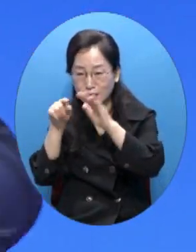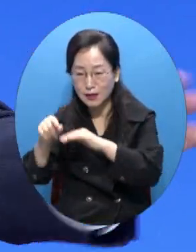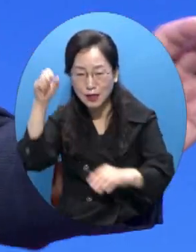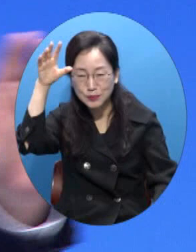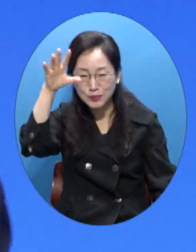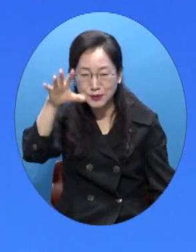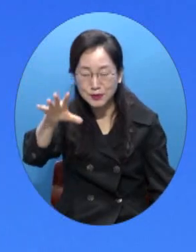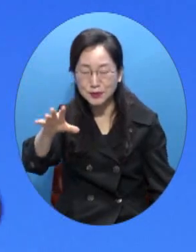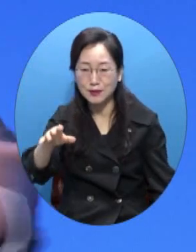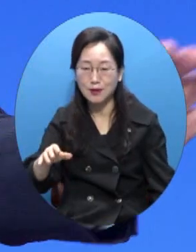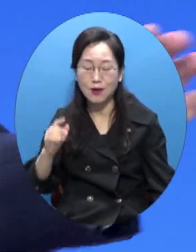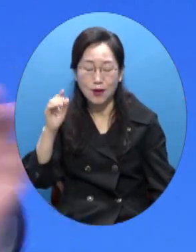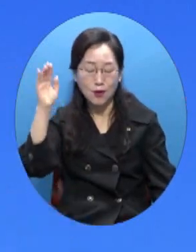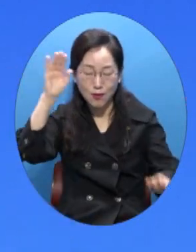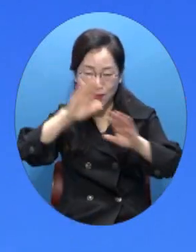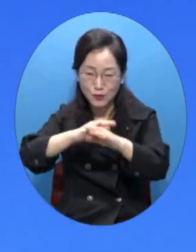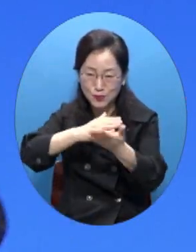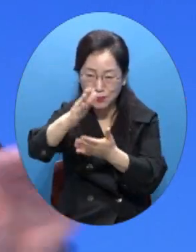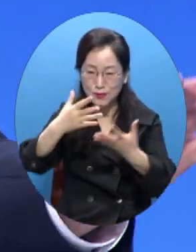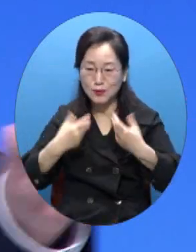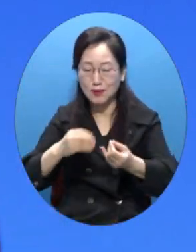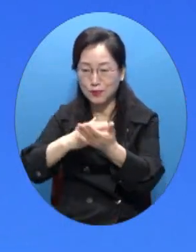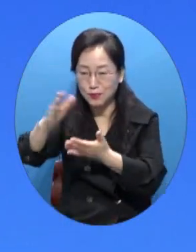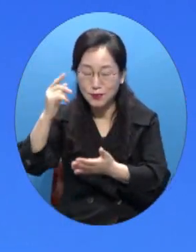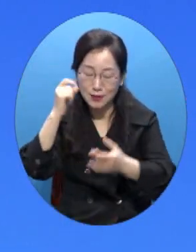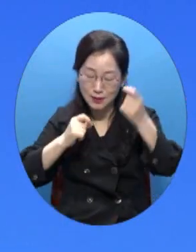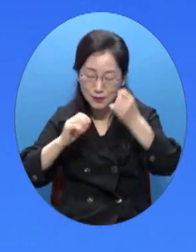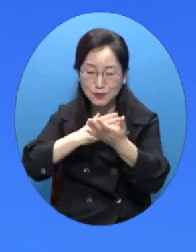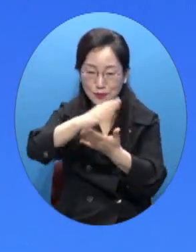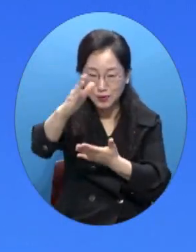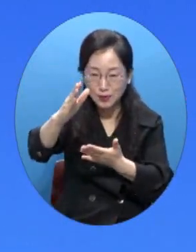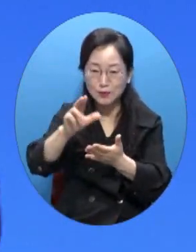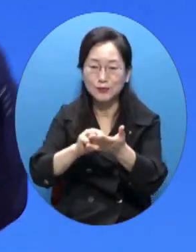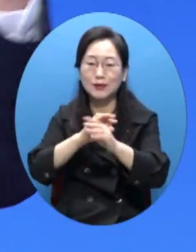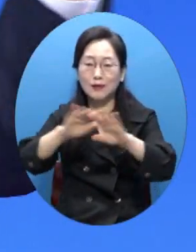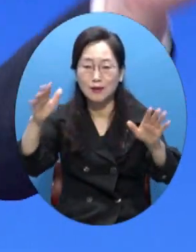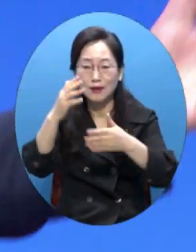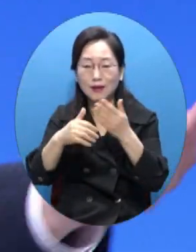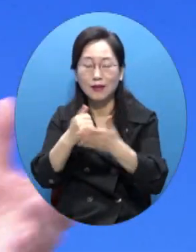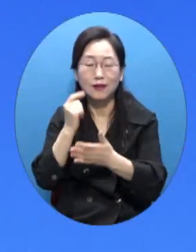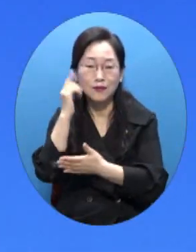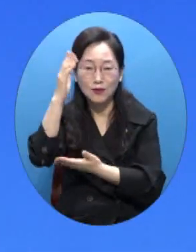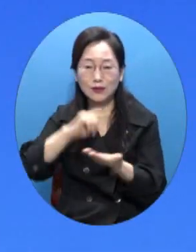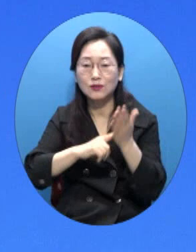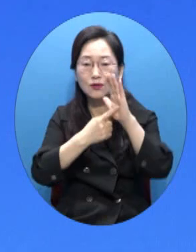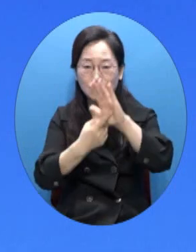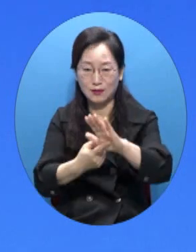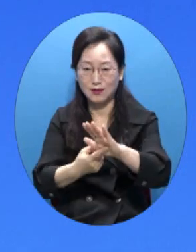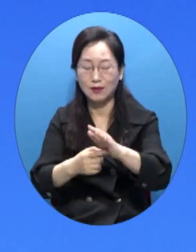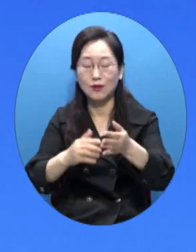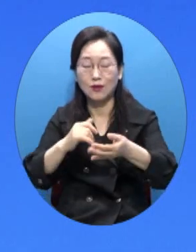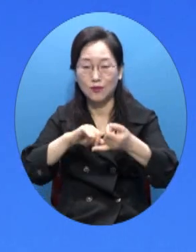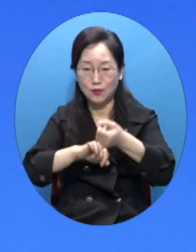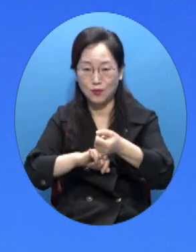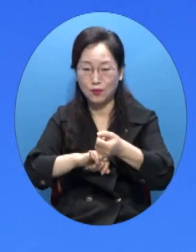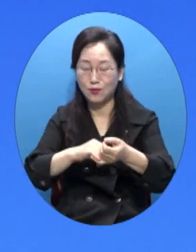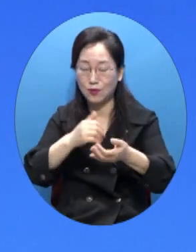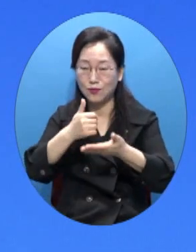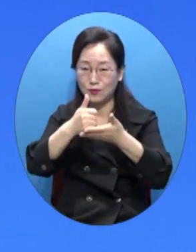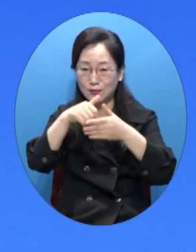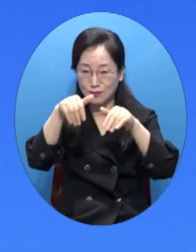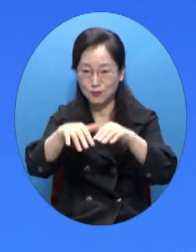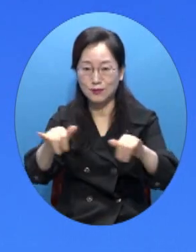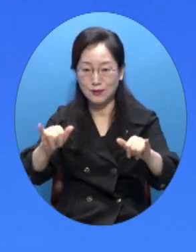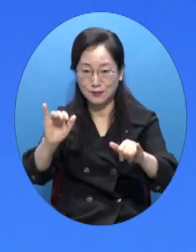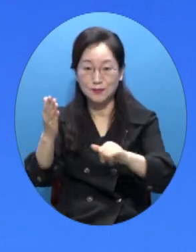어둠을 물리치고 절망을 물리치고 슬픔을 물리치고 문제를 해결하고 하나님의 영광을 온천에 드러내는 주님의 귀한 일꾼이 되어야 할